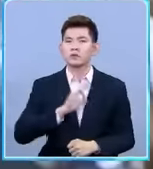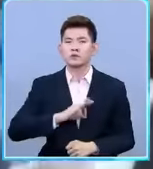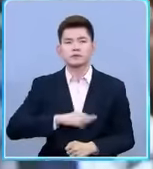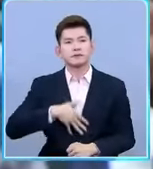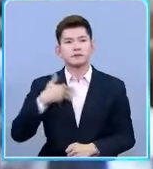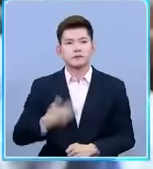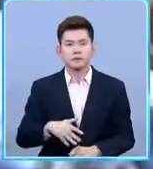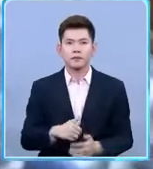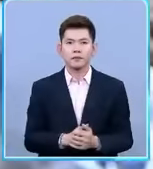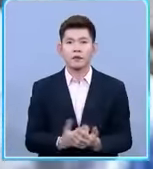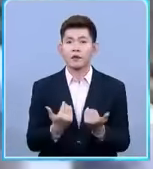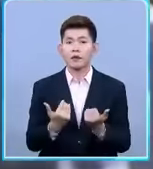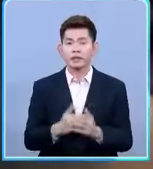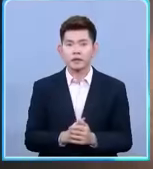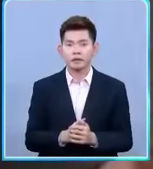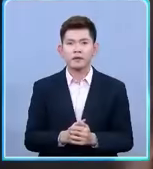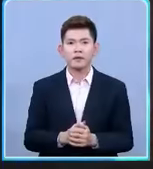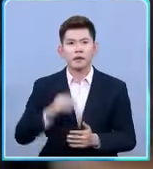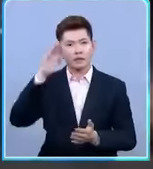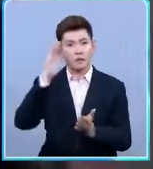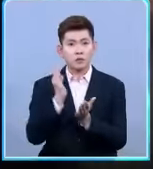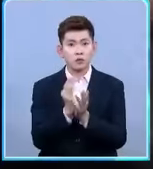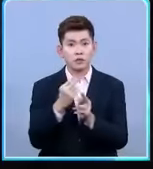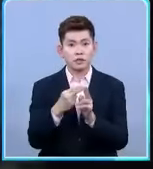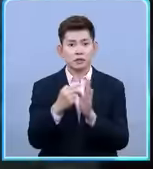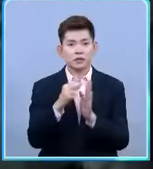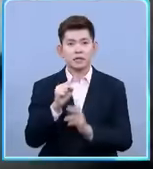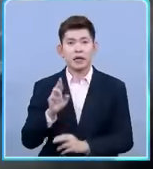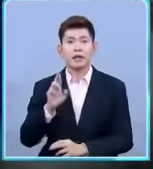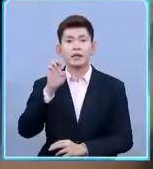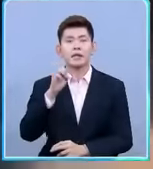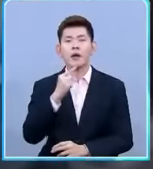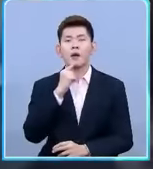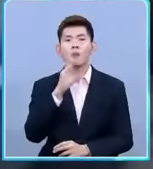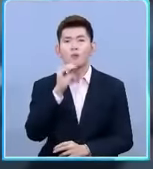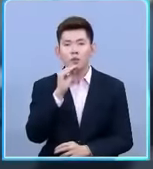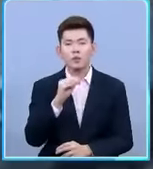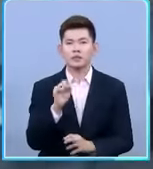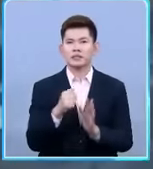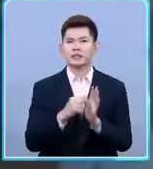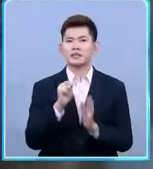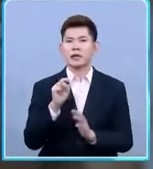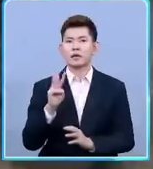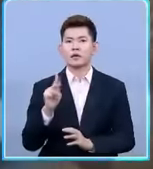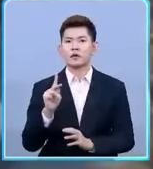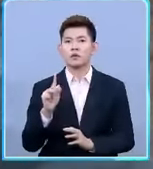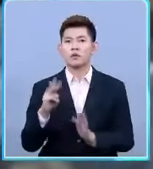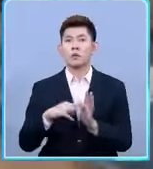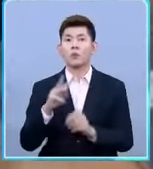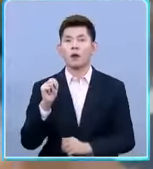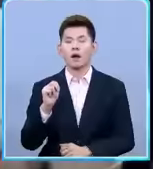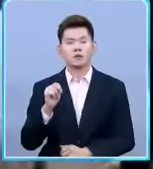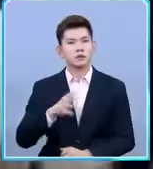ท่านเสรีพิสุทธิ์เตมียเวสนะครับที่ใช้คำว่าสันขวานนี่แหละนะครับก็ทำให้คุณสันทนะเนี่ยไม่พอใจถึงขั้นครูจะด